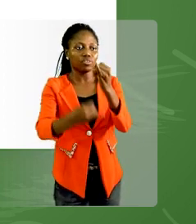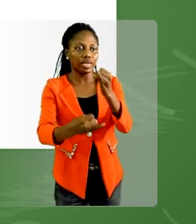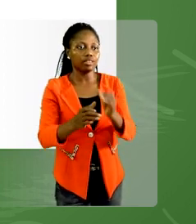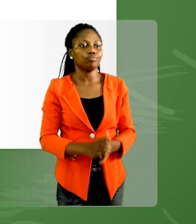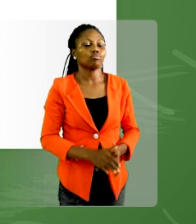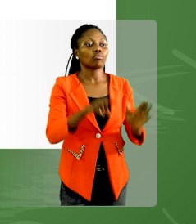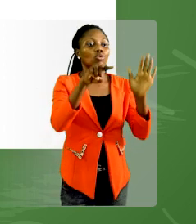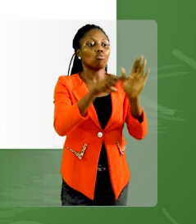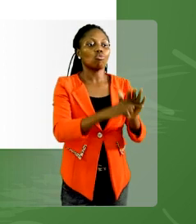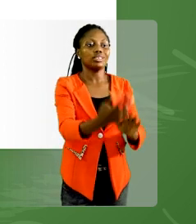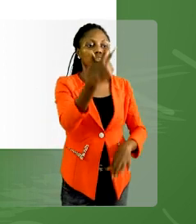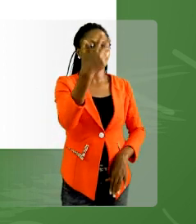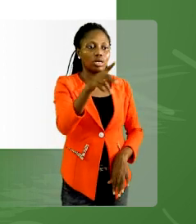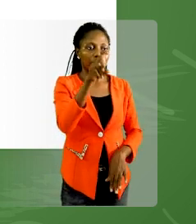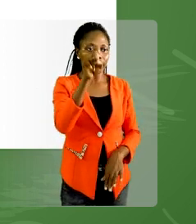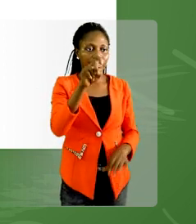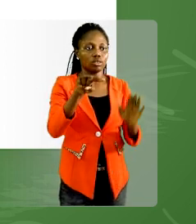à 0.